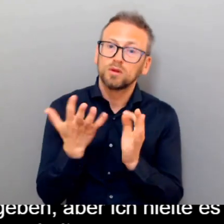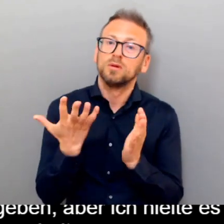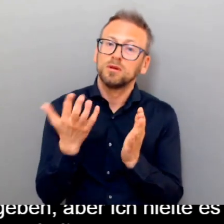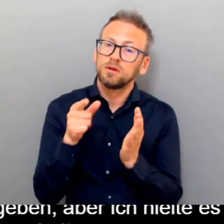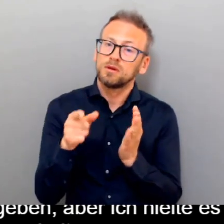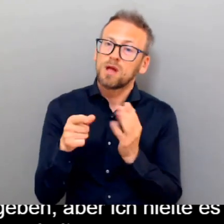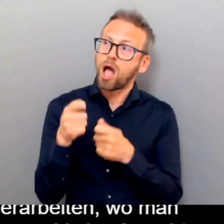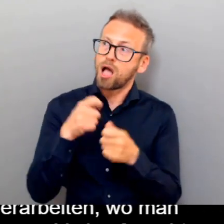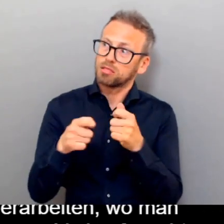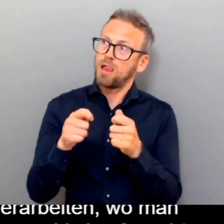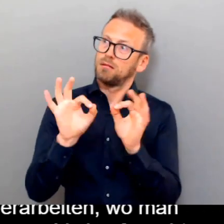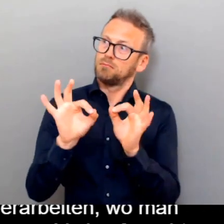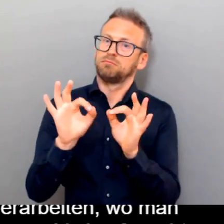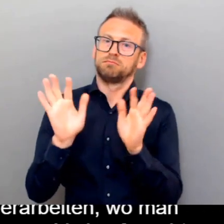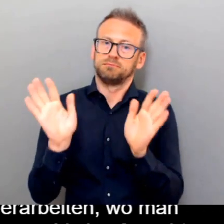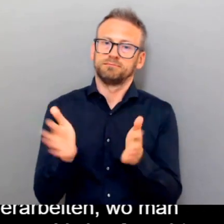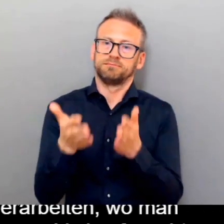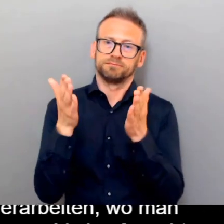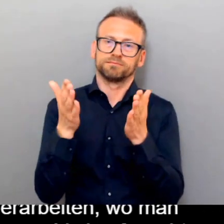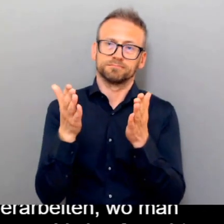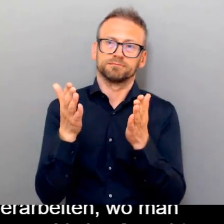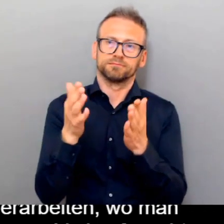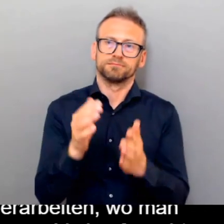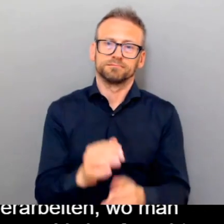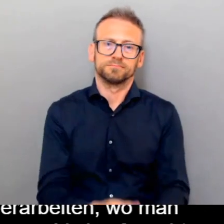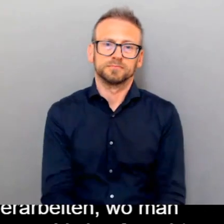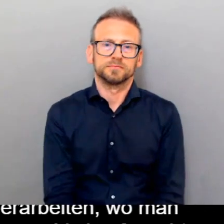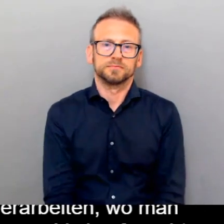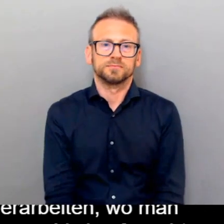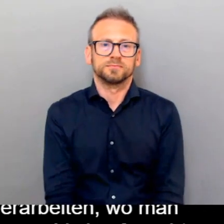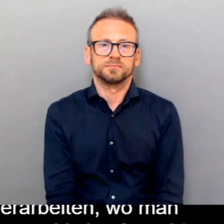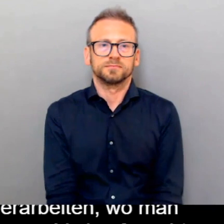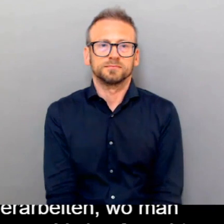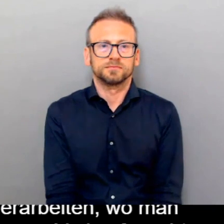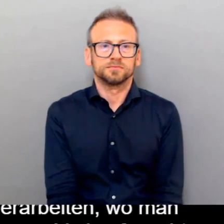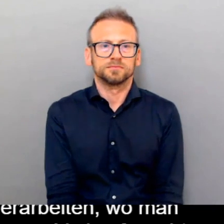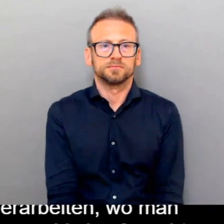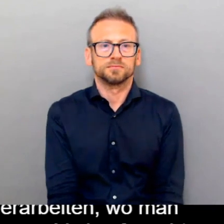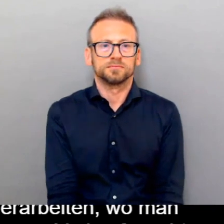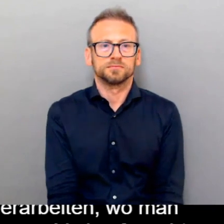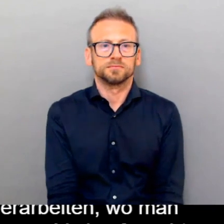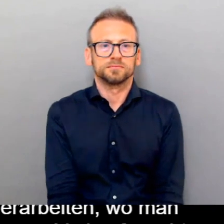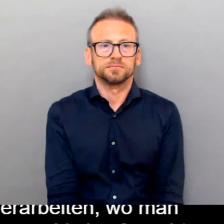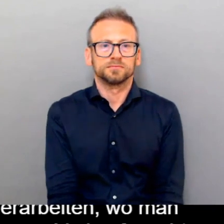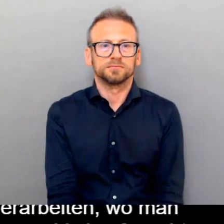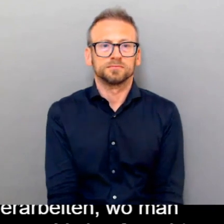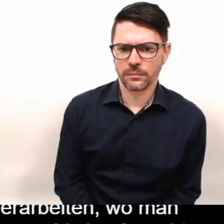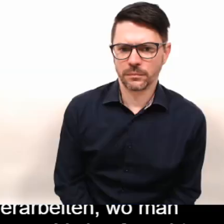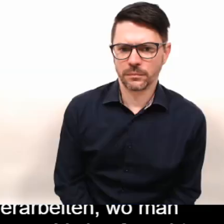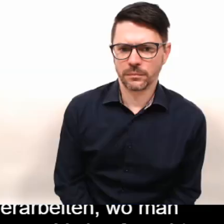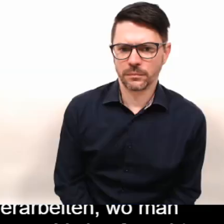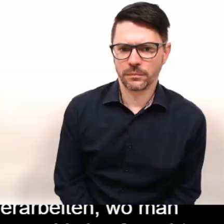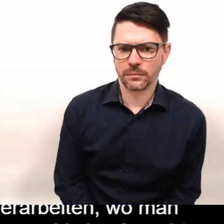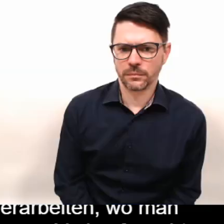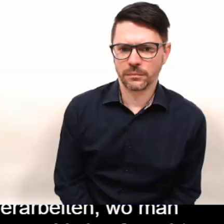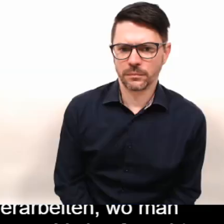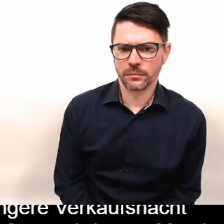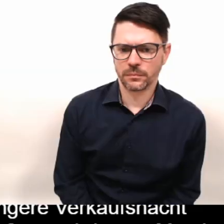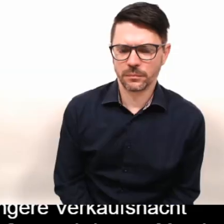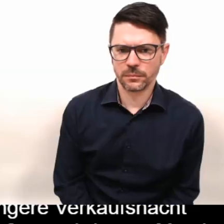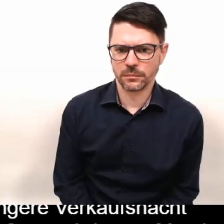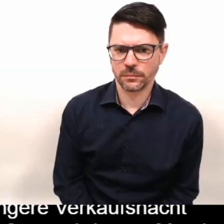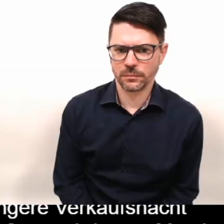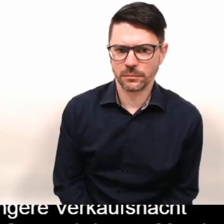noch ein Satz oder zwei. Also was den Sonntag betrifft, ist das letzte Wort meines Erachtens schon gesprochen.